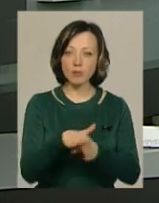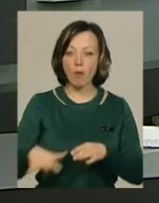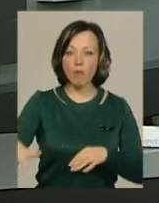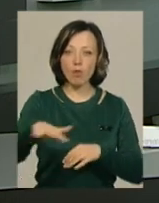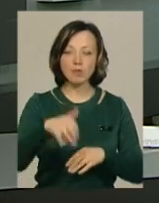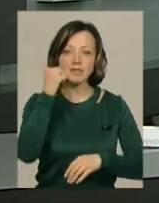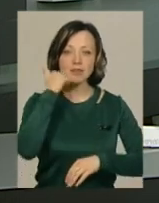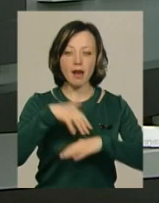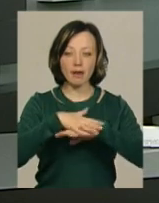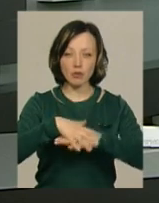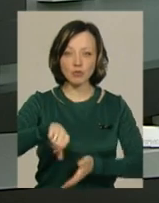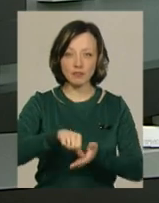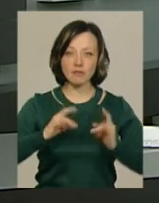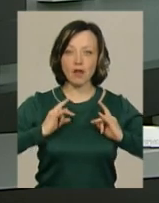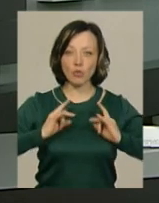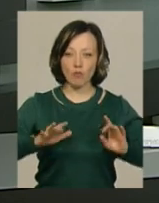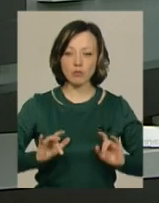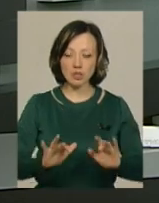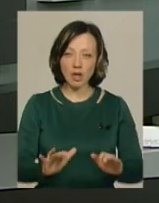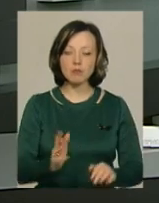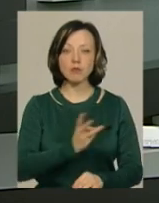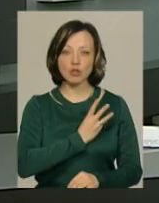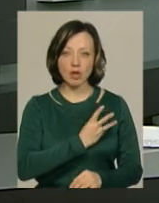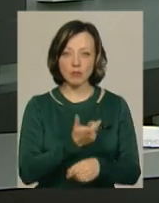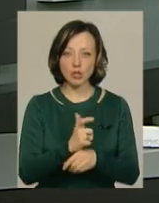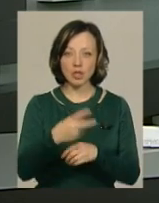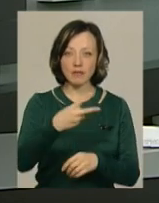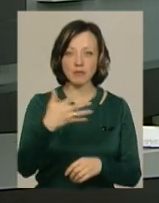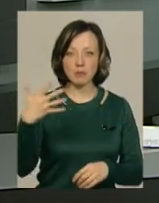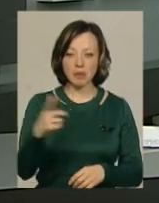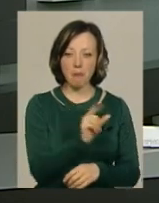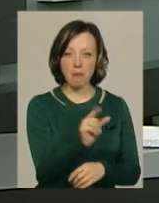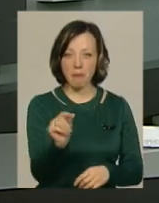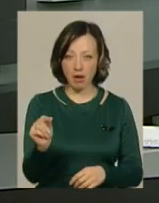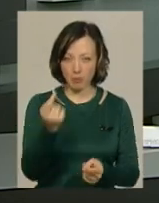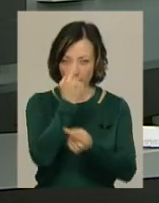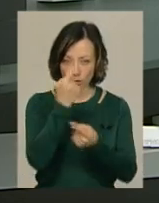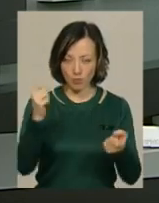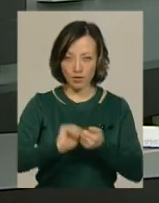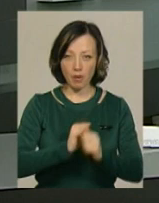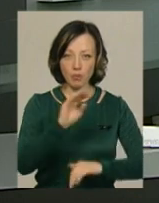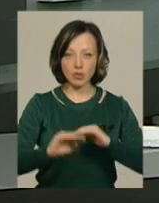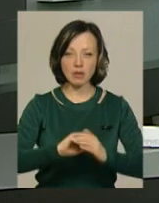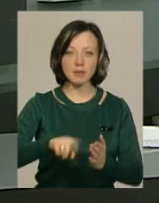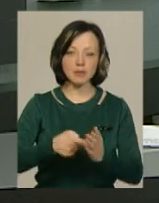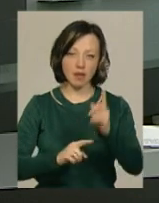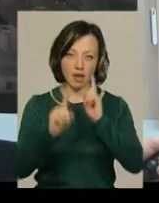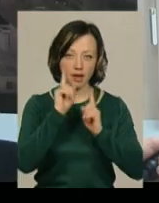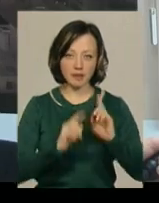площі Старий Ринок. Взяти участь у святковому заході виявили бажання більше 25 пар, повідомили у Кам'янець-Подільській міській